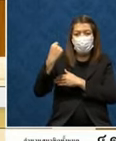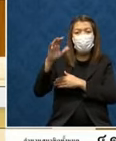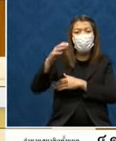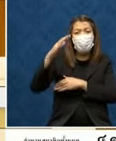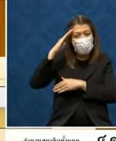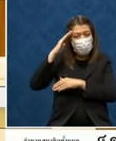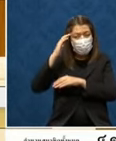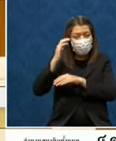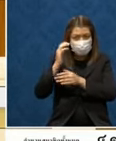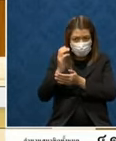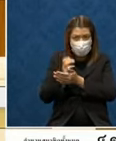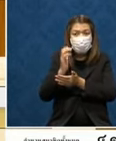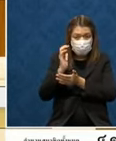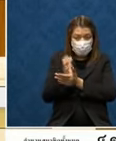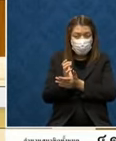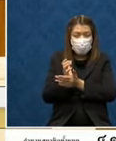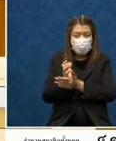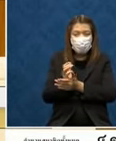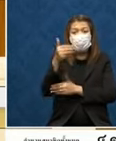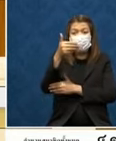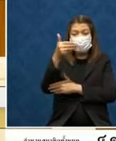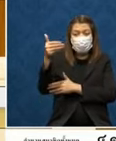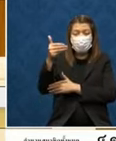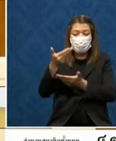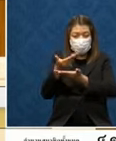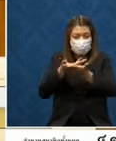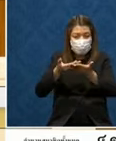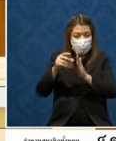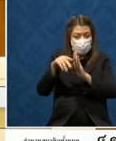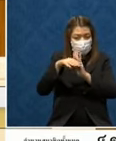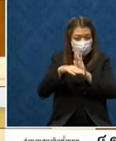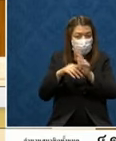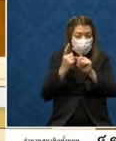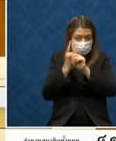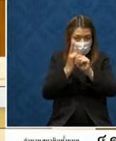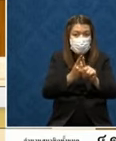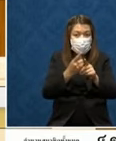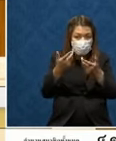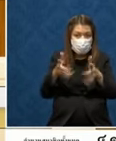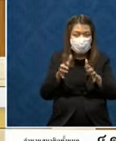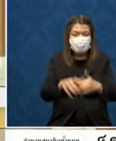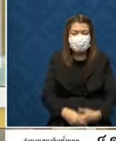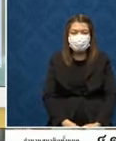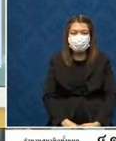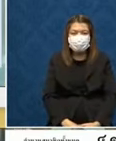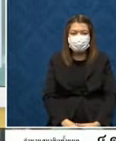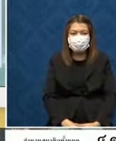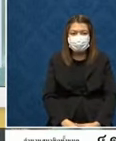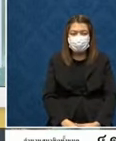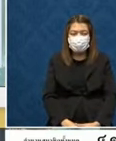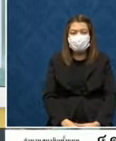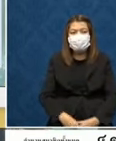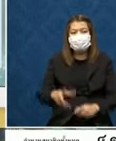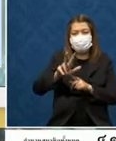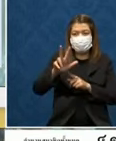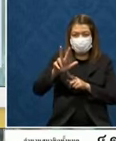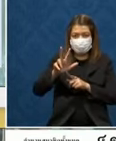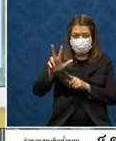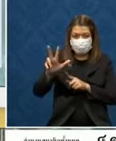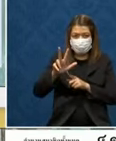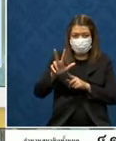ตำรวจแห่งชาติซึ่งได้พิจารณาไปตามกฎเกณฑ์หลักเกณฑ์และระเบียบต่างๆของเขาแล้วนะครับประเด็นที่ 3ก็